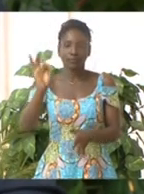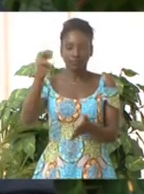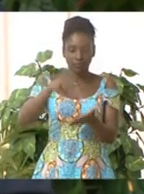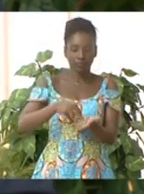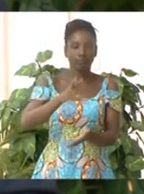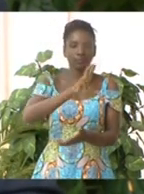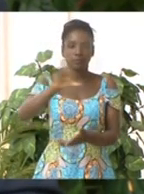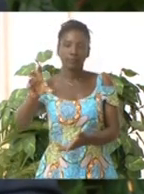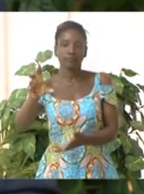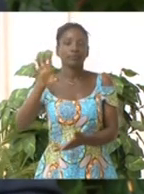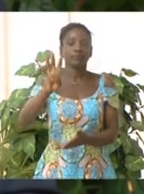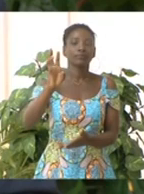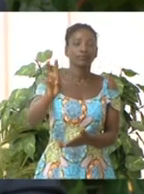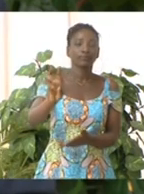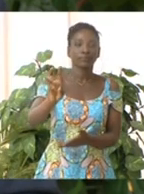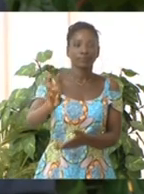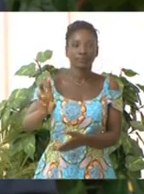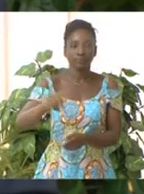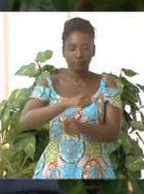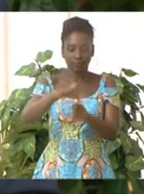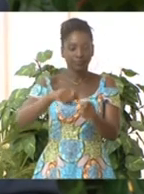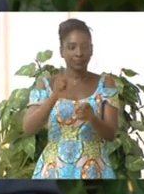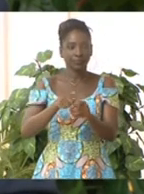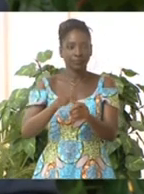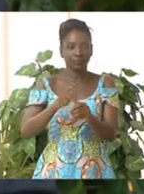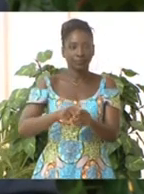9346. Taux de participation,